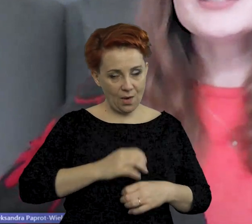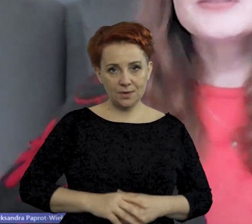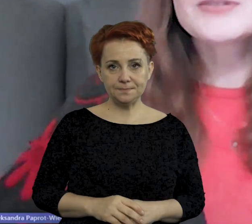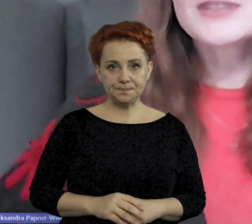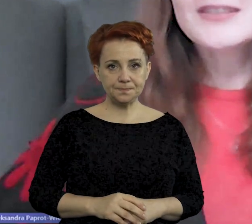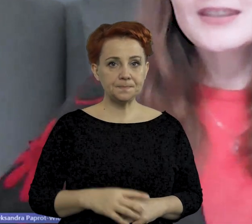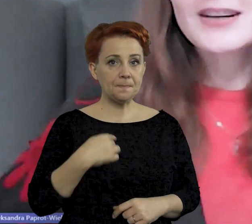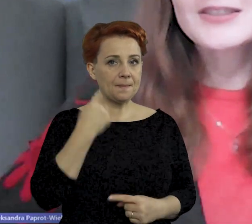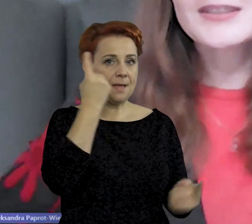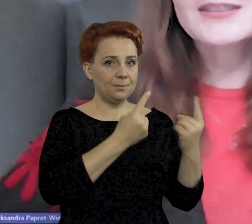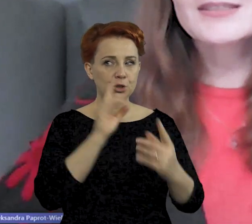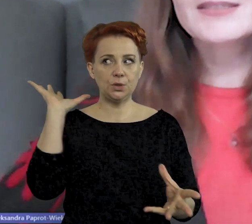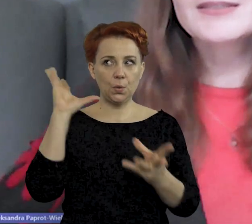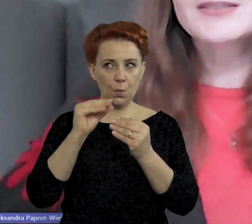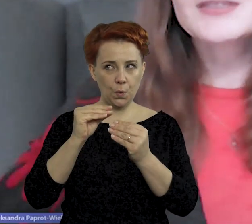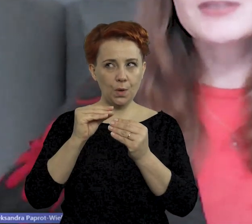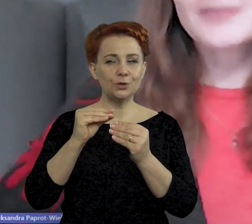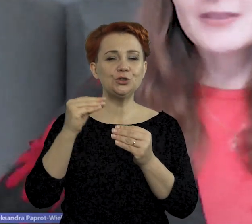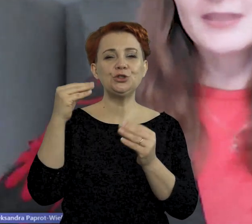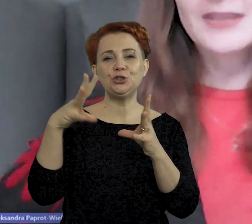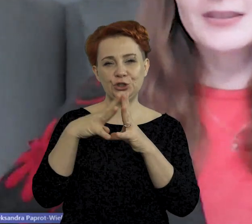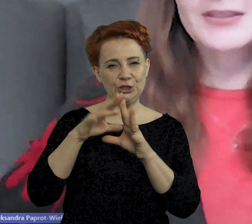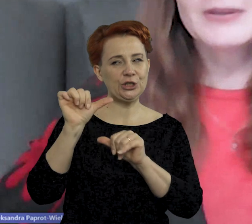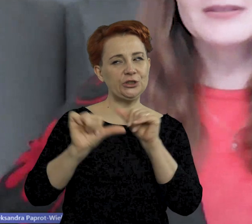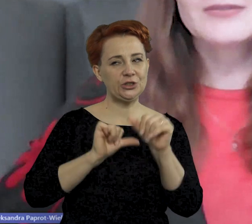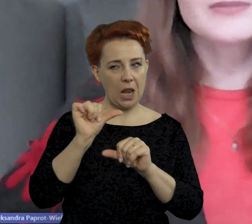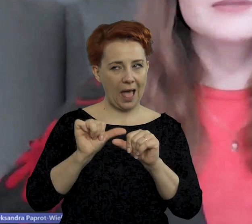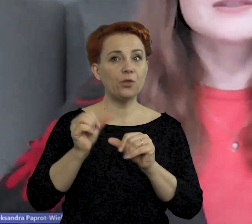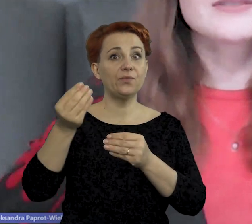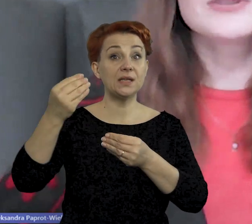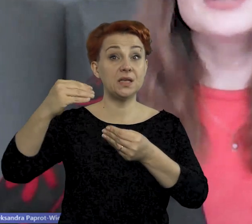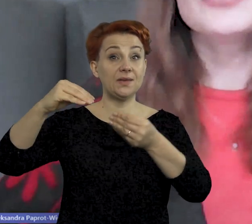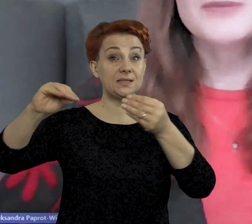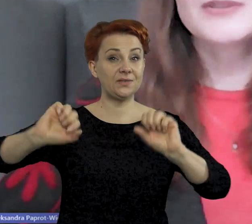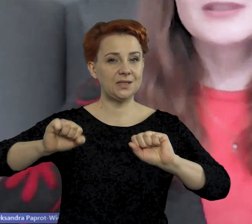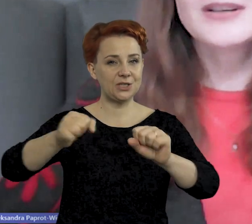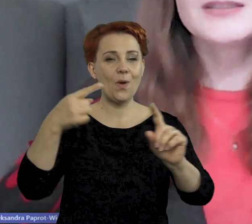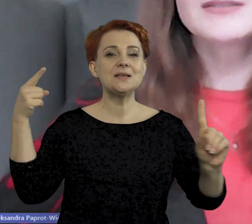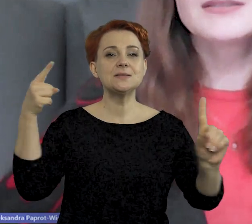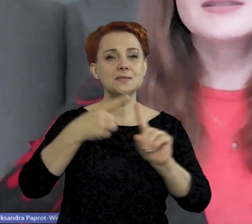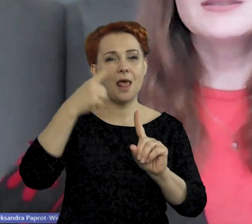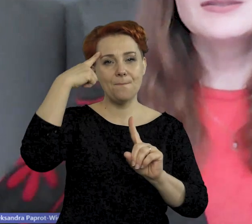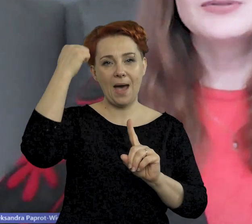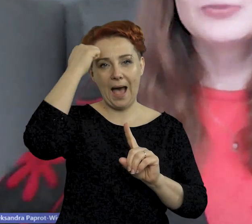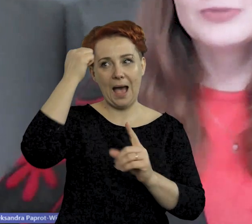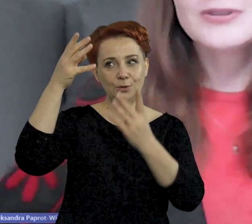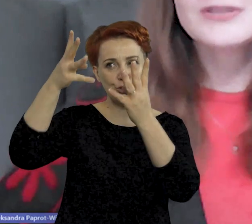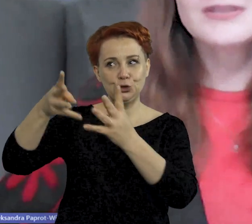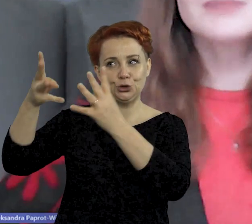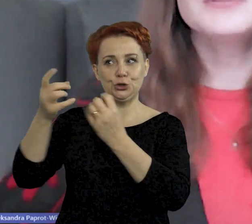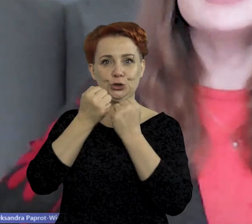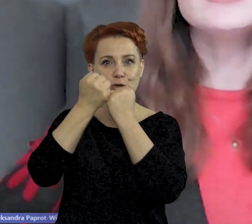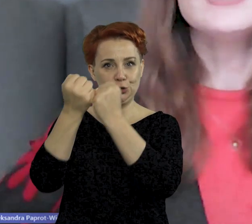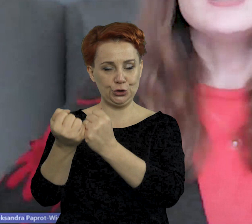Ja myślę, że w ostatniej dekadzie jest coraz więcej takich działań, które mają na celu właśnie upamiętnianie ludzi